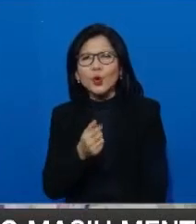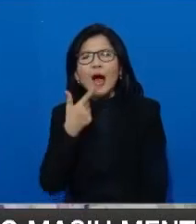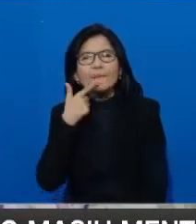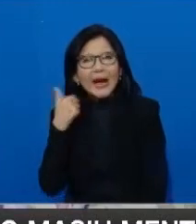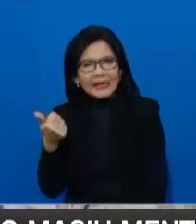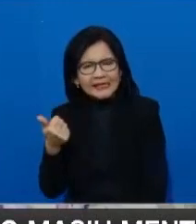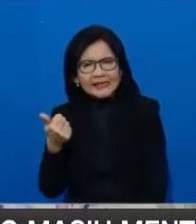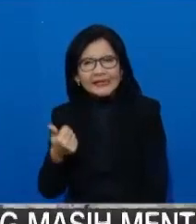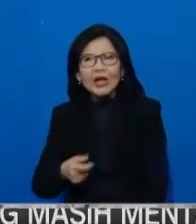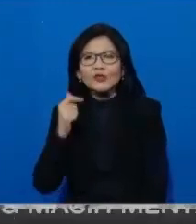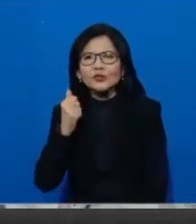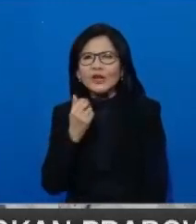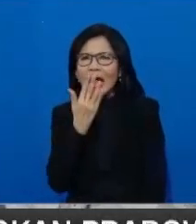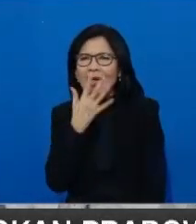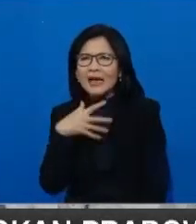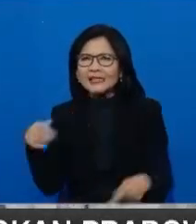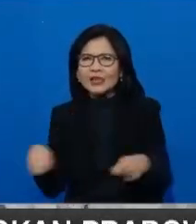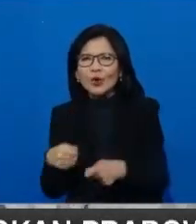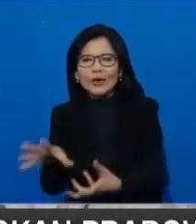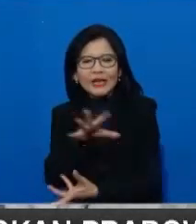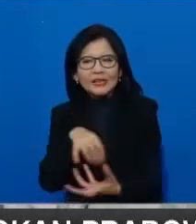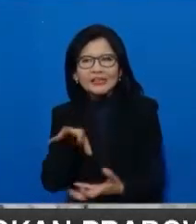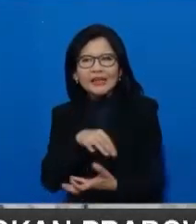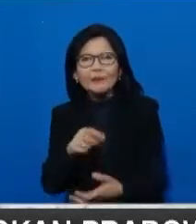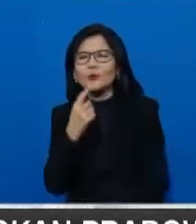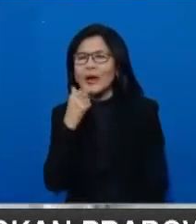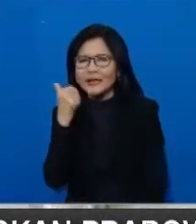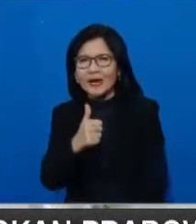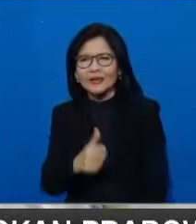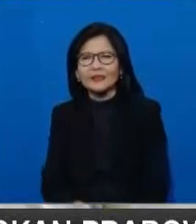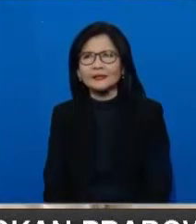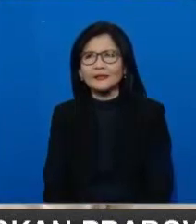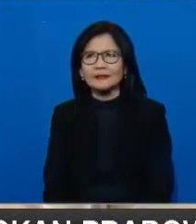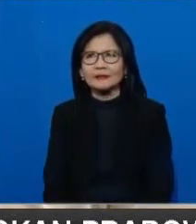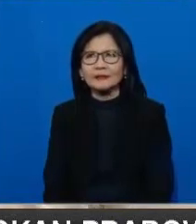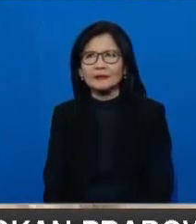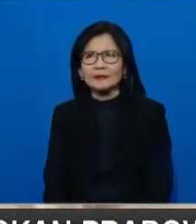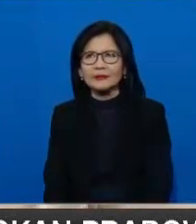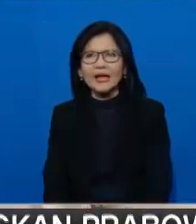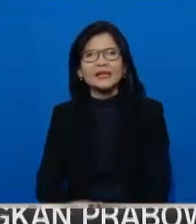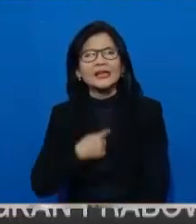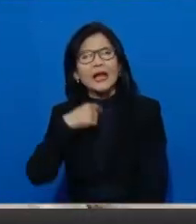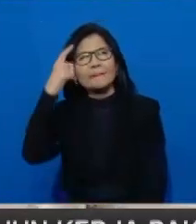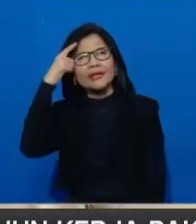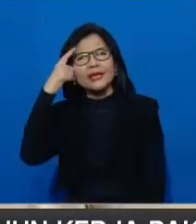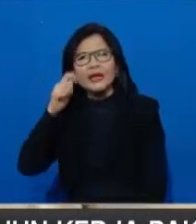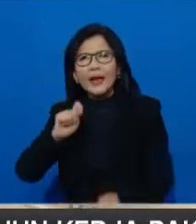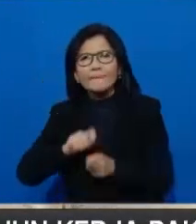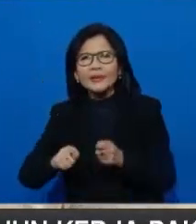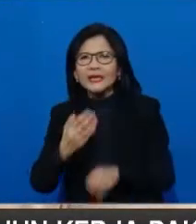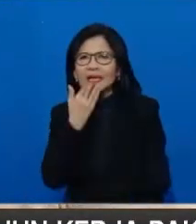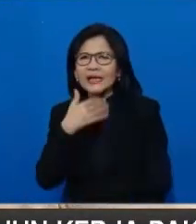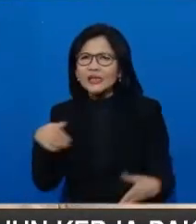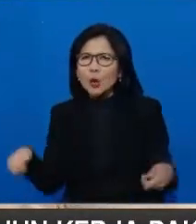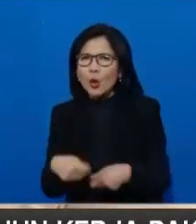yang gurih tuh jadi setelah bercampur tuh jadi rasanya enak banget. Kalau terpikir buat nasi goreng, karena saya